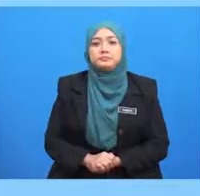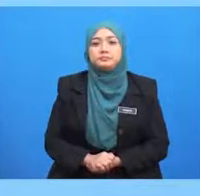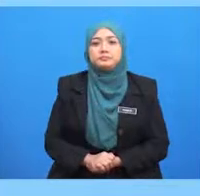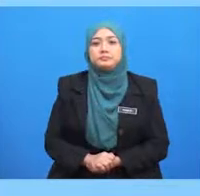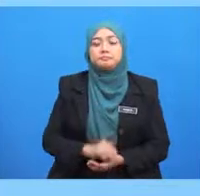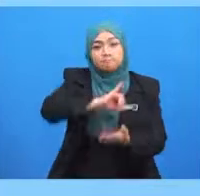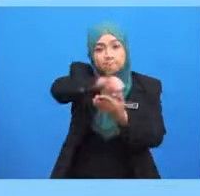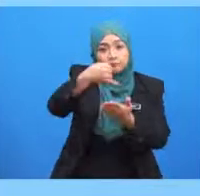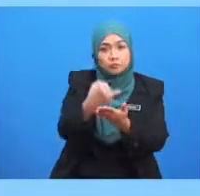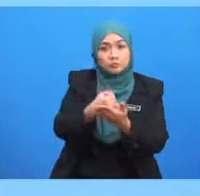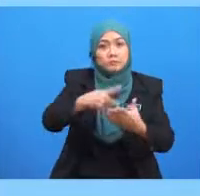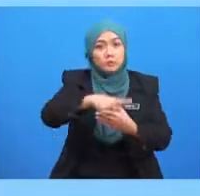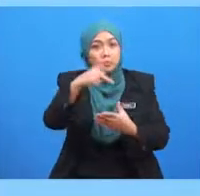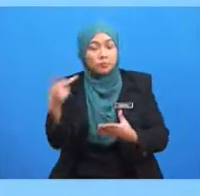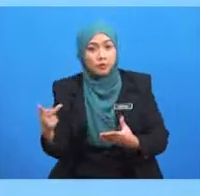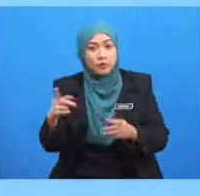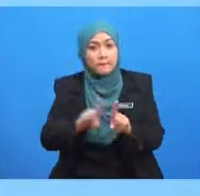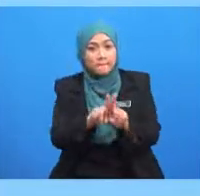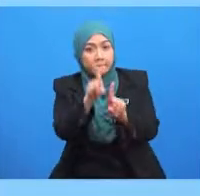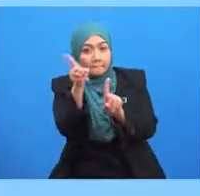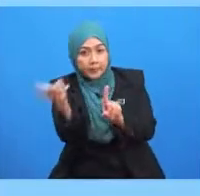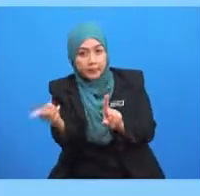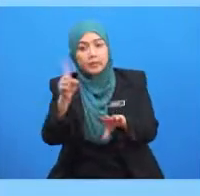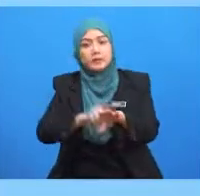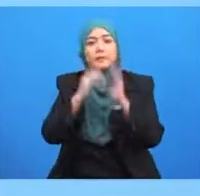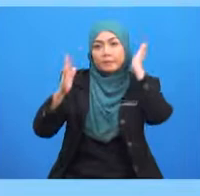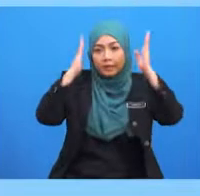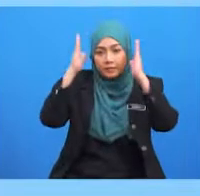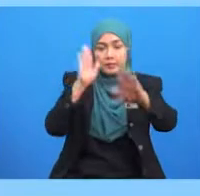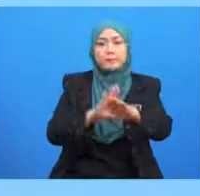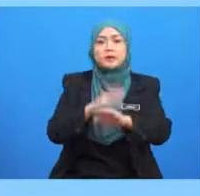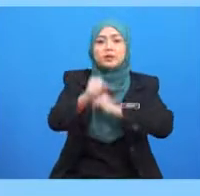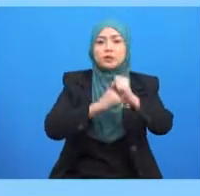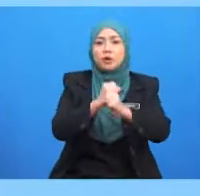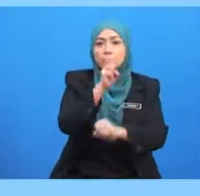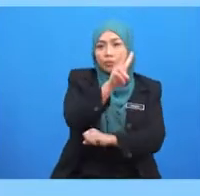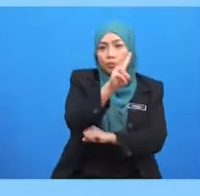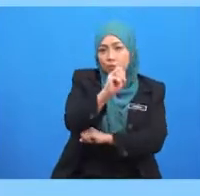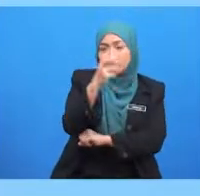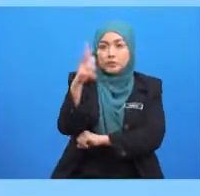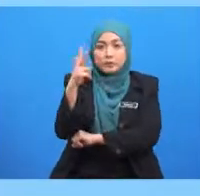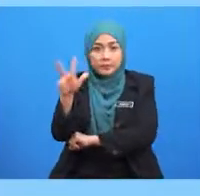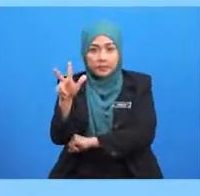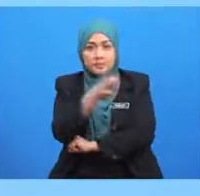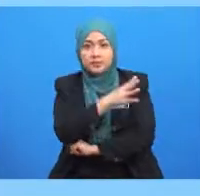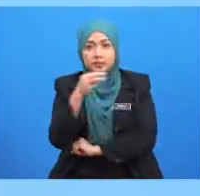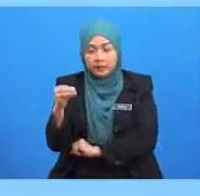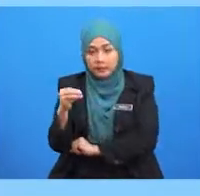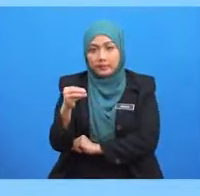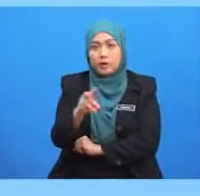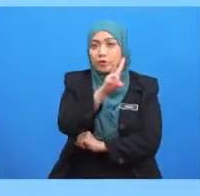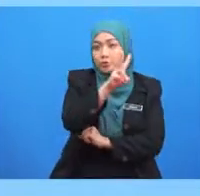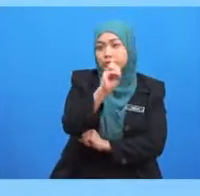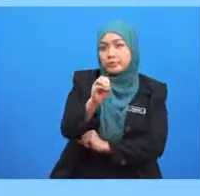jumlah pengeluaran padi di Malaysia pada tahun 2013 dan